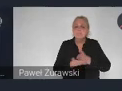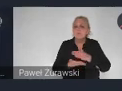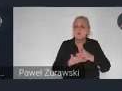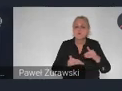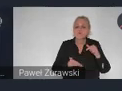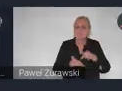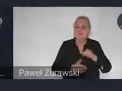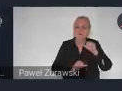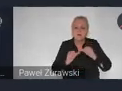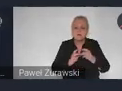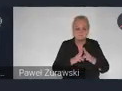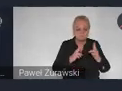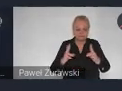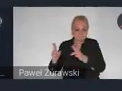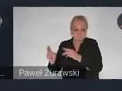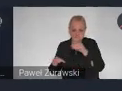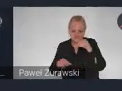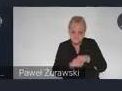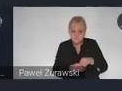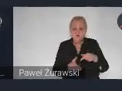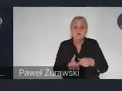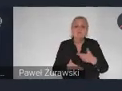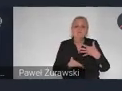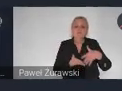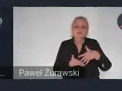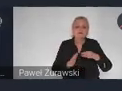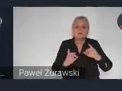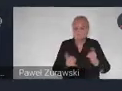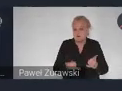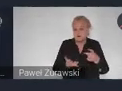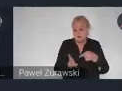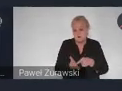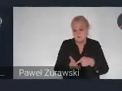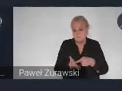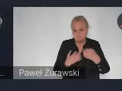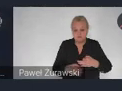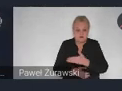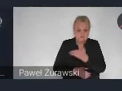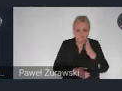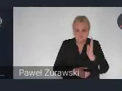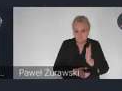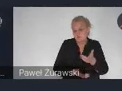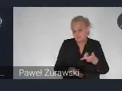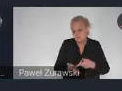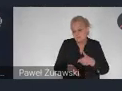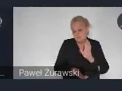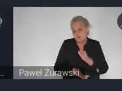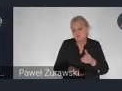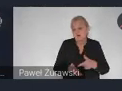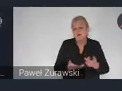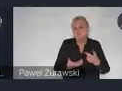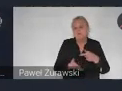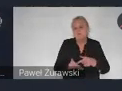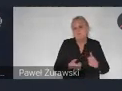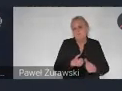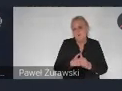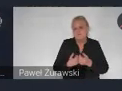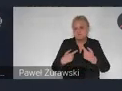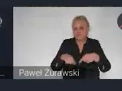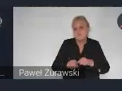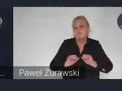lata jakie wydatki będą państwo ponosić w wyniku realizacji tego